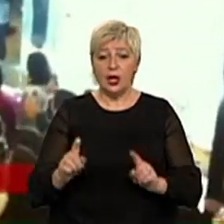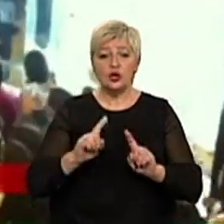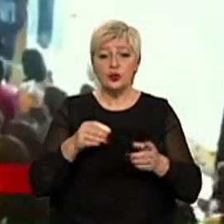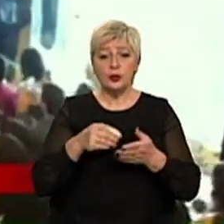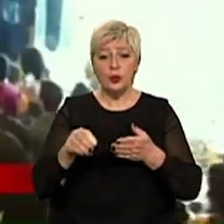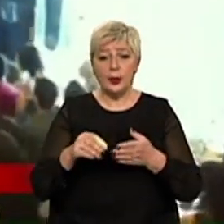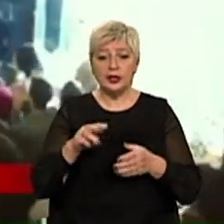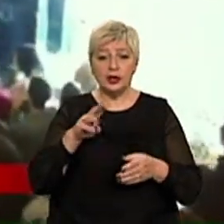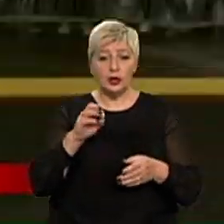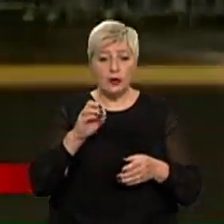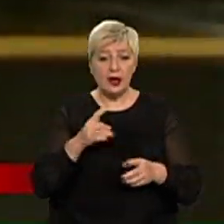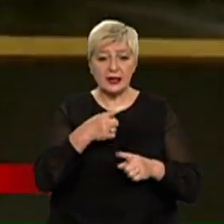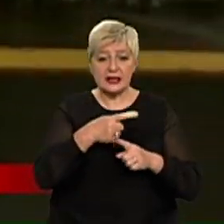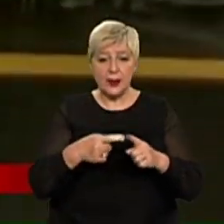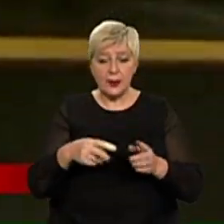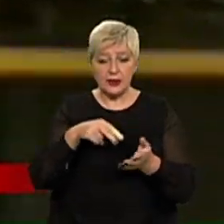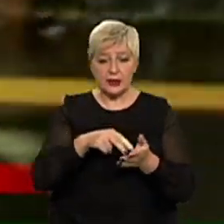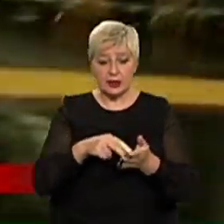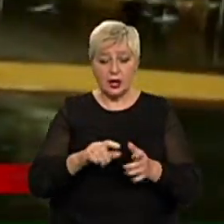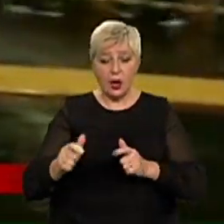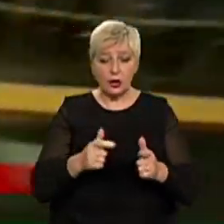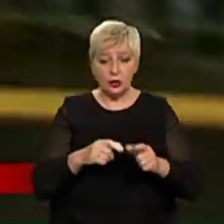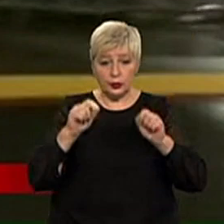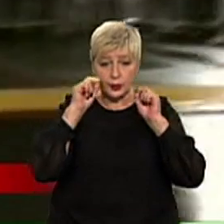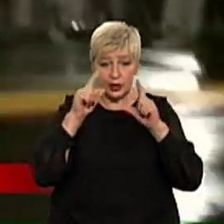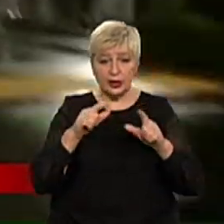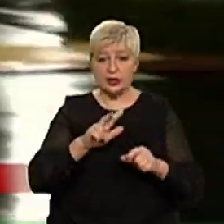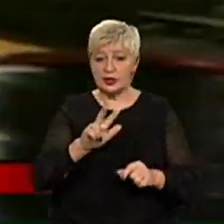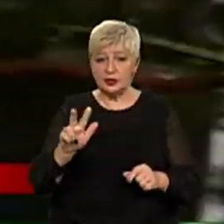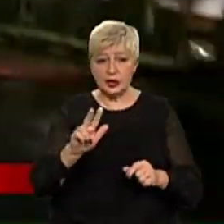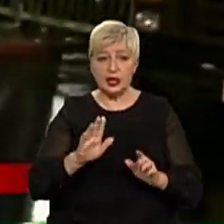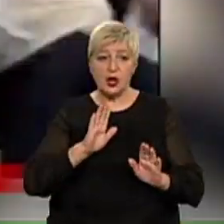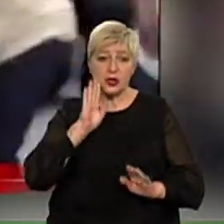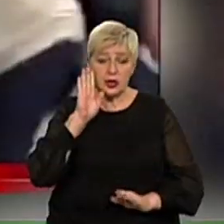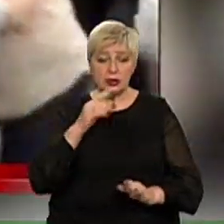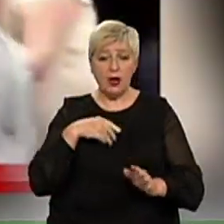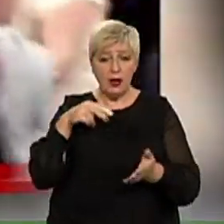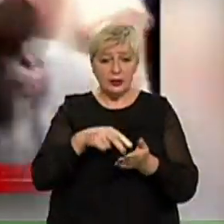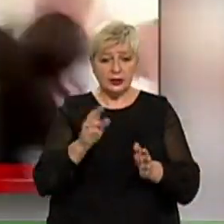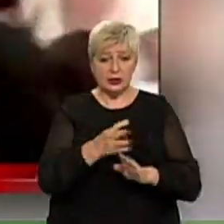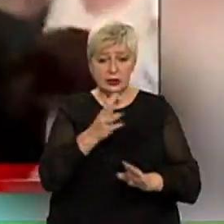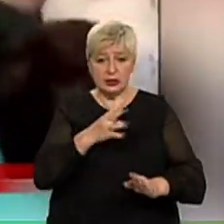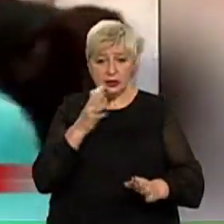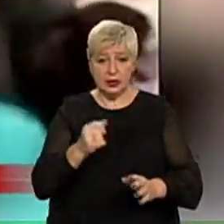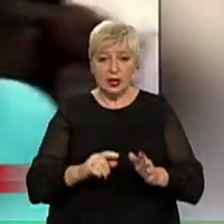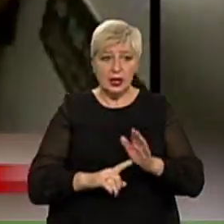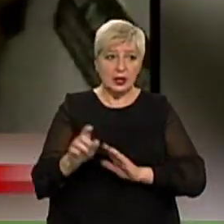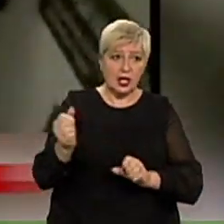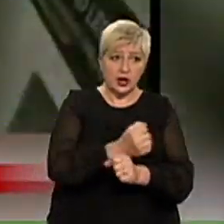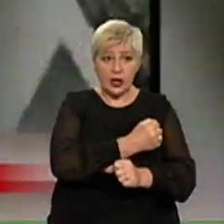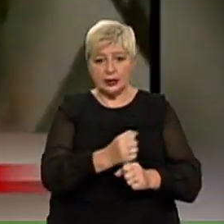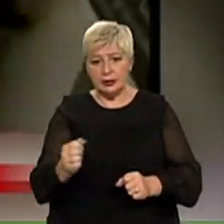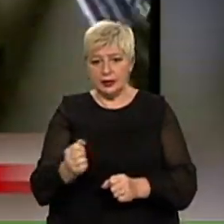Купити товар за пів ціни. Вони готові прокинутися о 3-й ранку, вистояти довжелезну чергу та навіть влаштувати бійку.